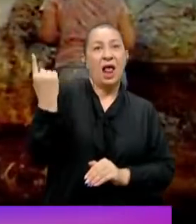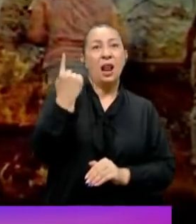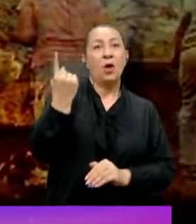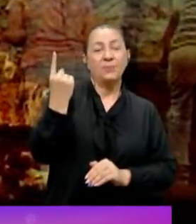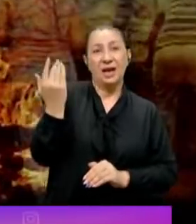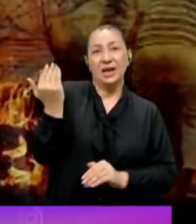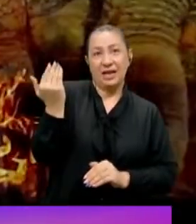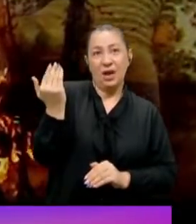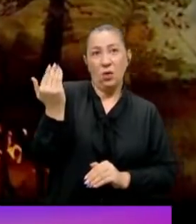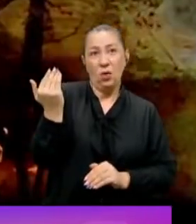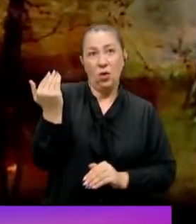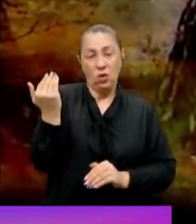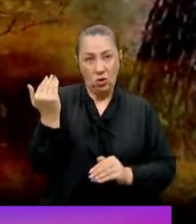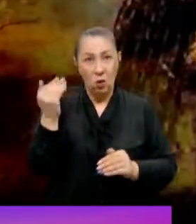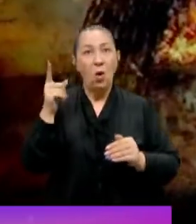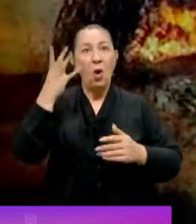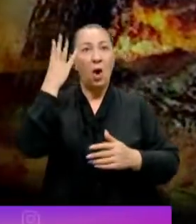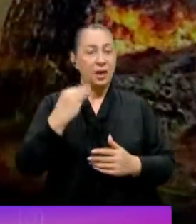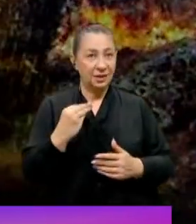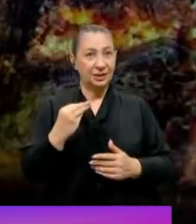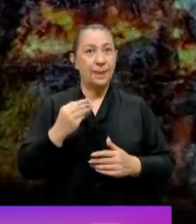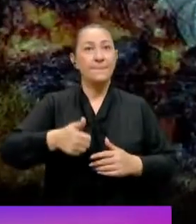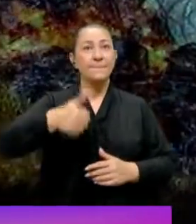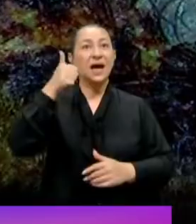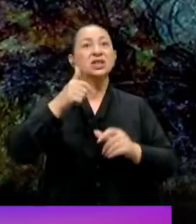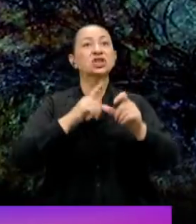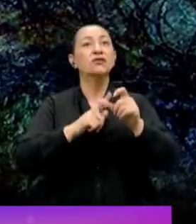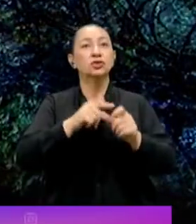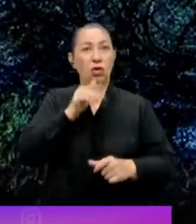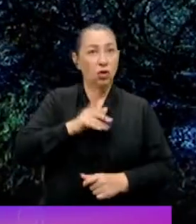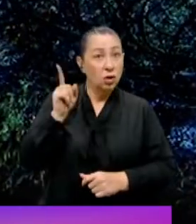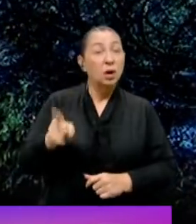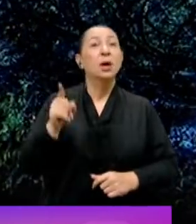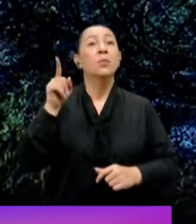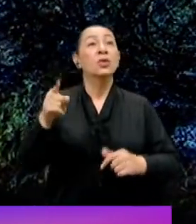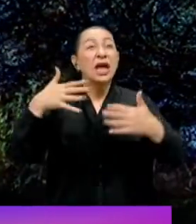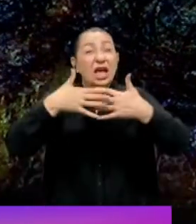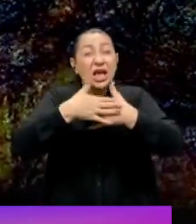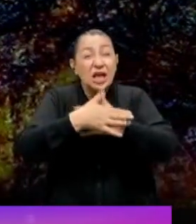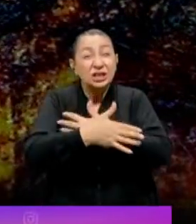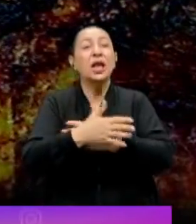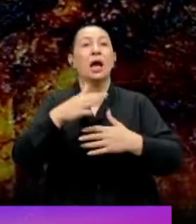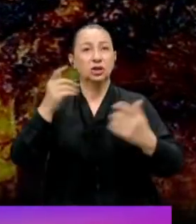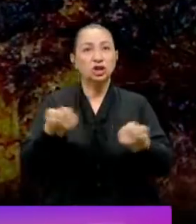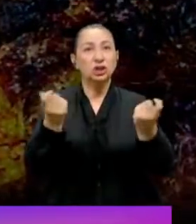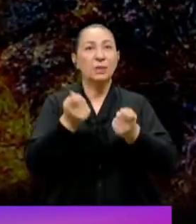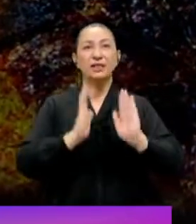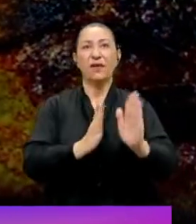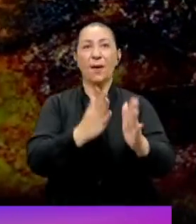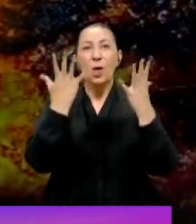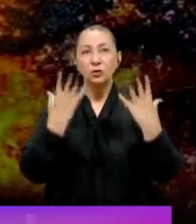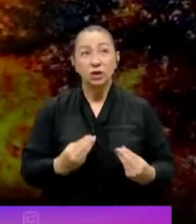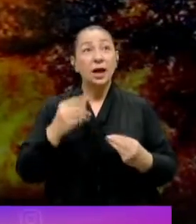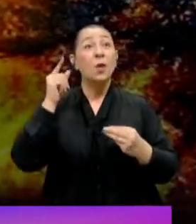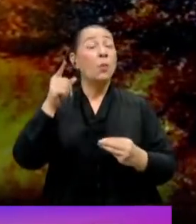helikopterin çalışmalara katılacağını öğrendik Bakan Çavuşoğlu'ndan. Bu da geceleri de çalışmalara